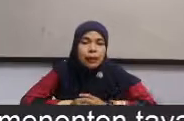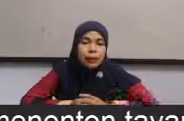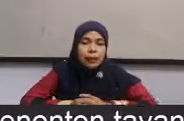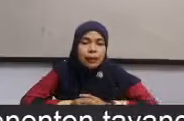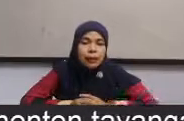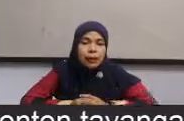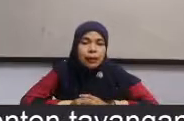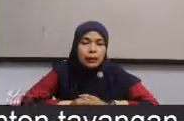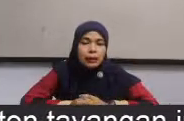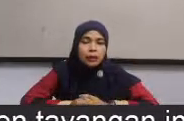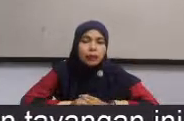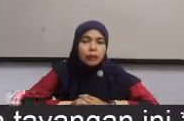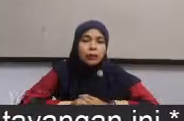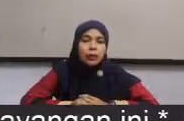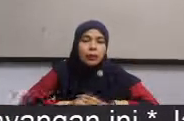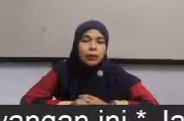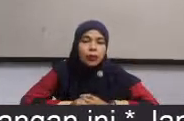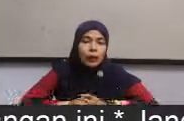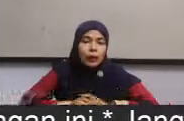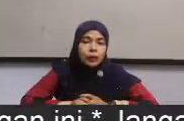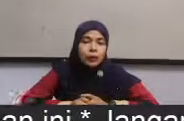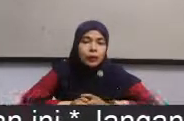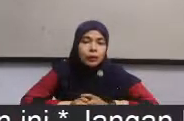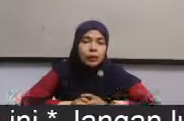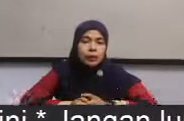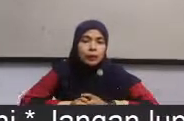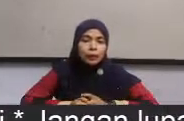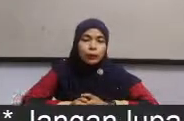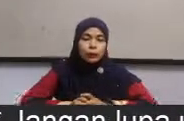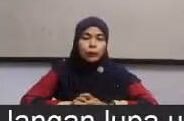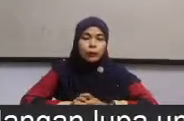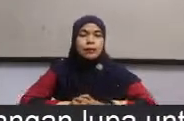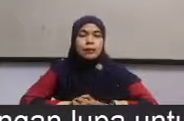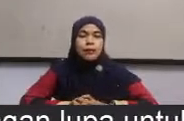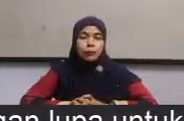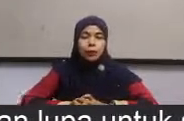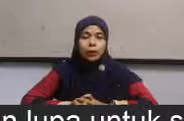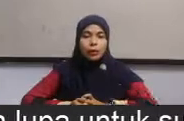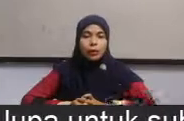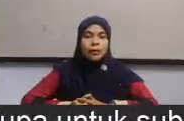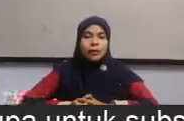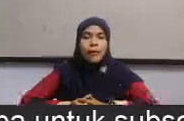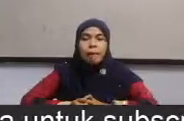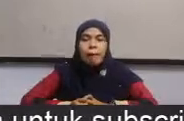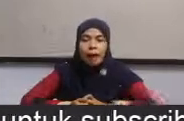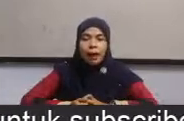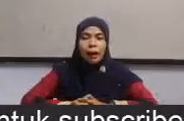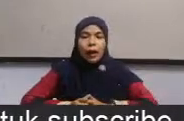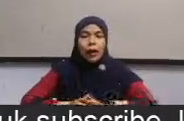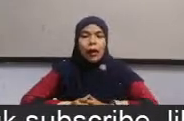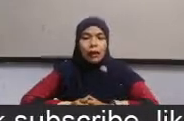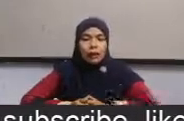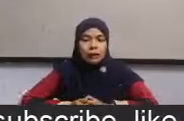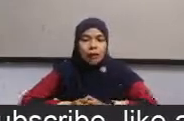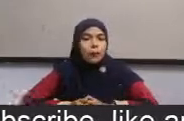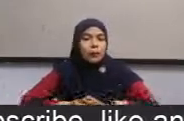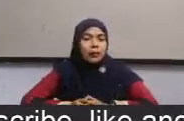keberadaan alat transportasi lokal sebagai salah satu Khasanah budaya bangsa apa